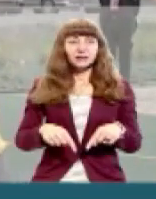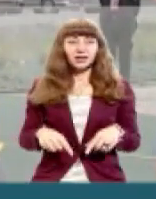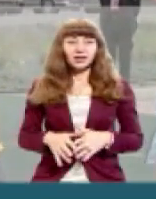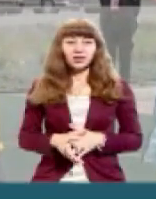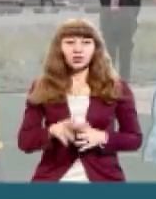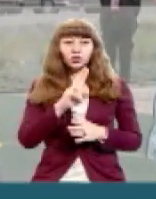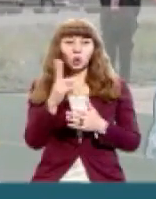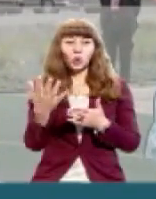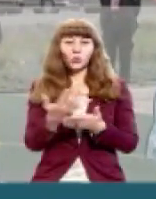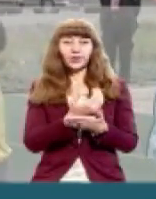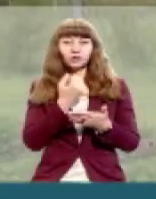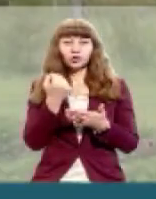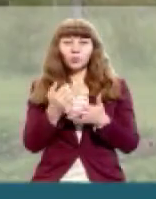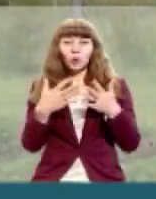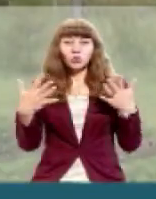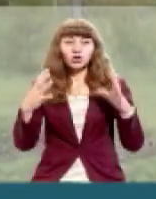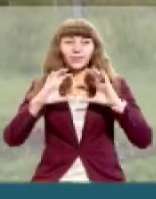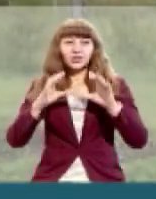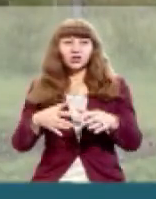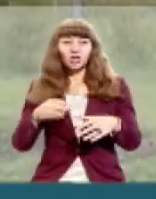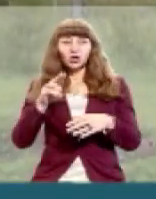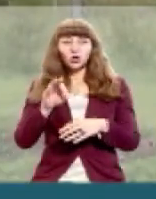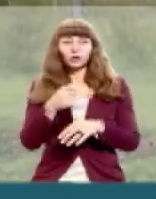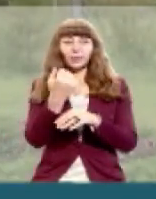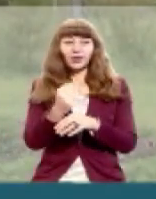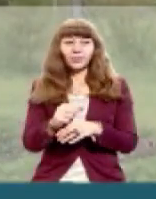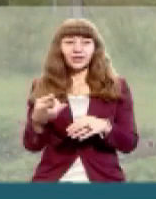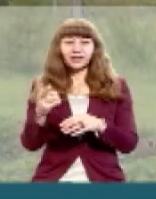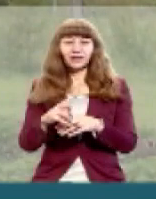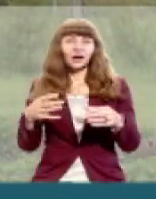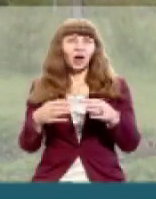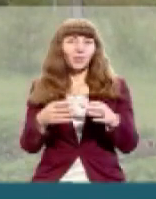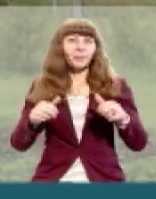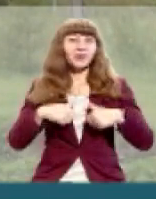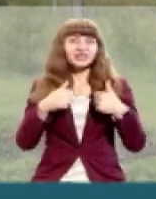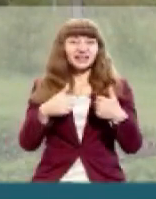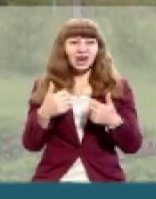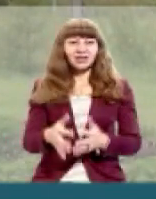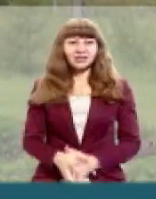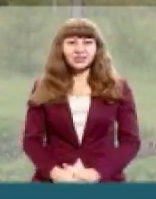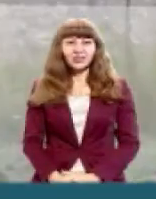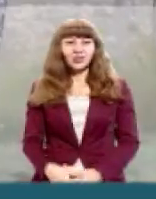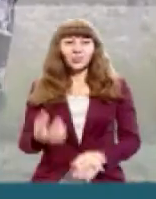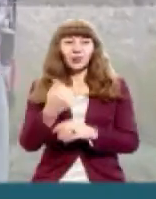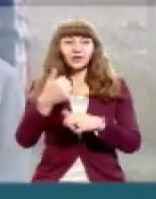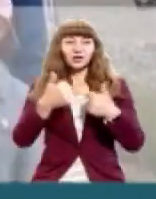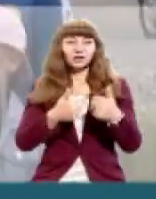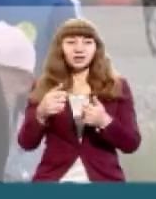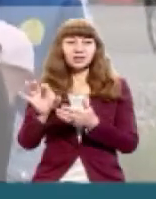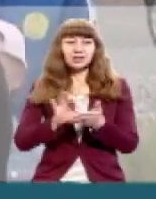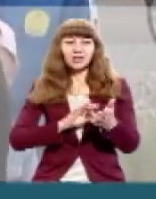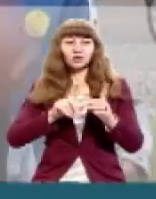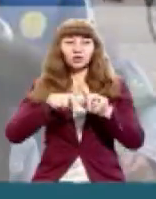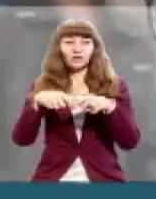жинаса, сол жеңімпаз атанады. Екі команда да жеңіске деген құлшыныс пен жақсы дәлдік көрсетті. Байқау жеңімпаздарына бірден сыйлық